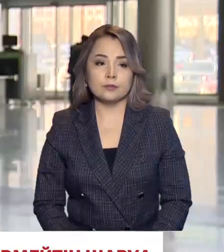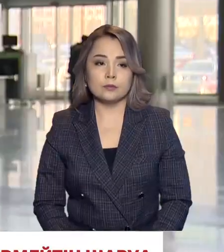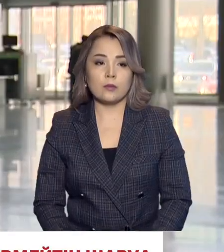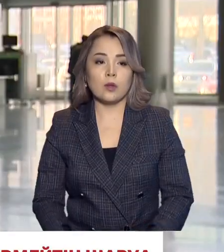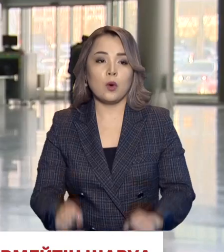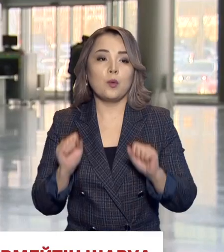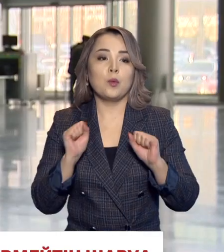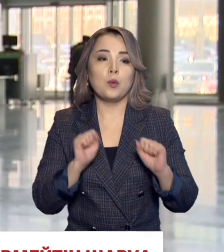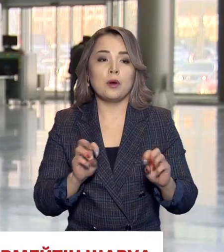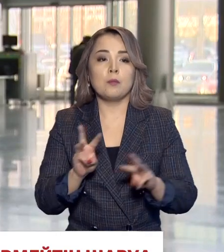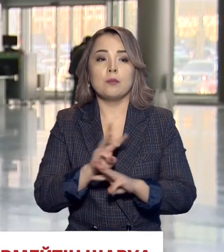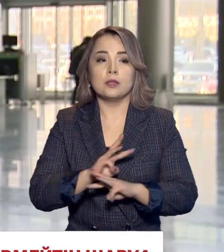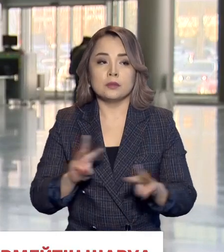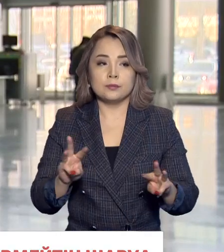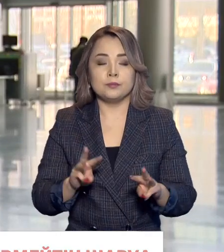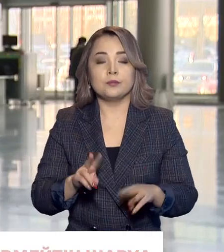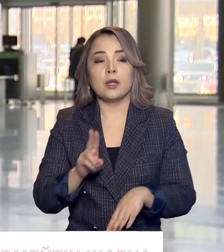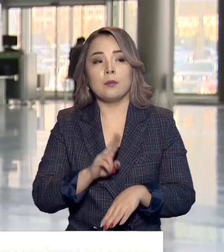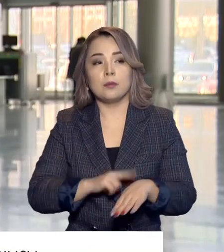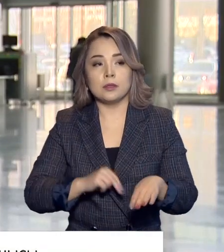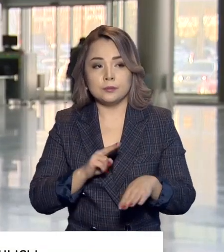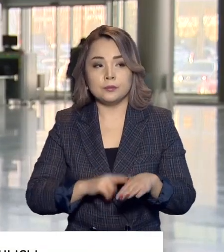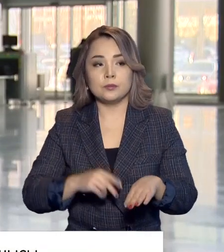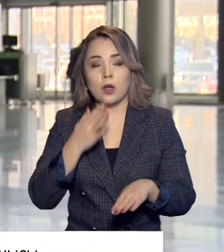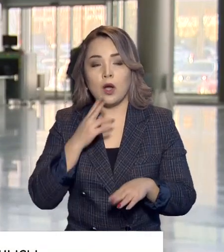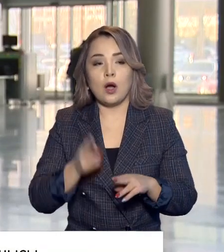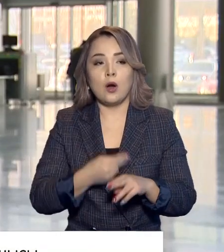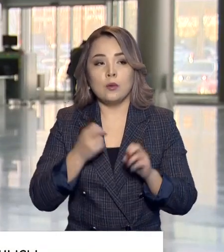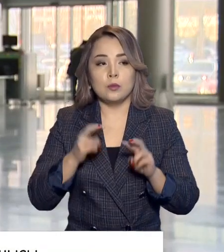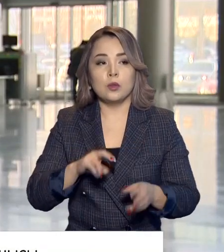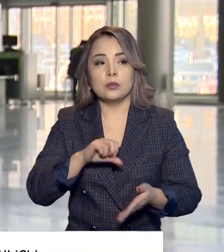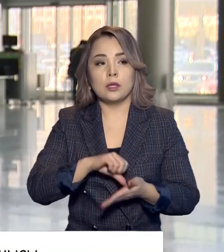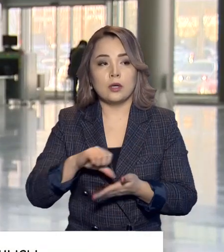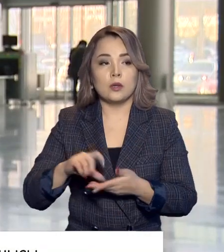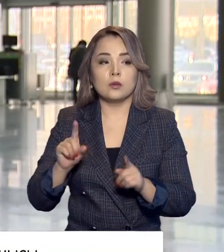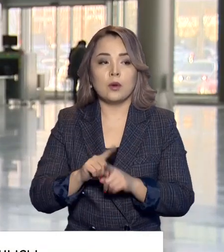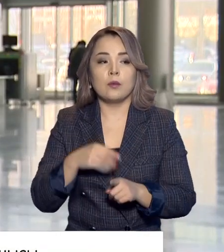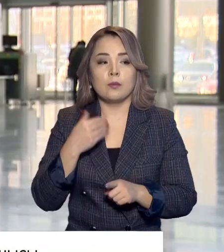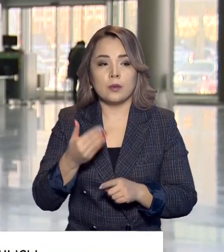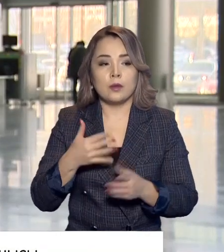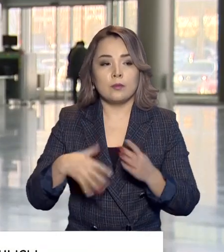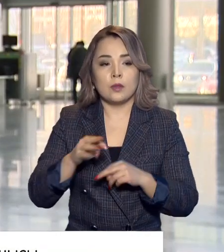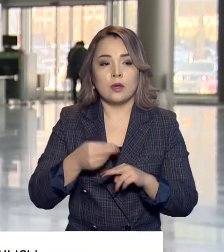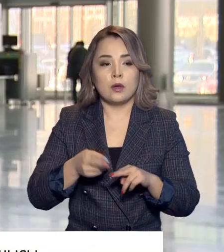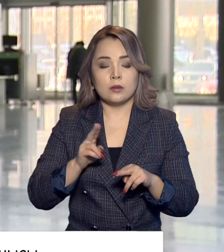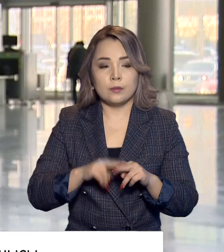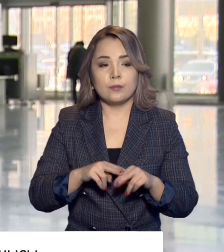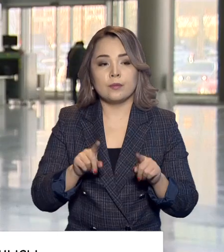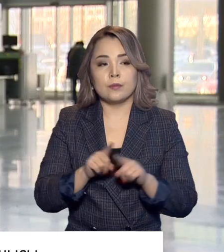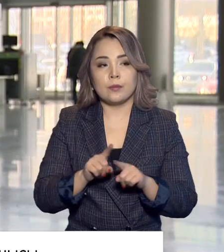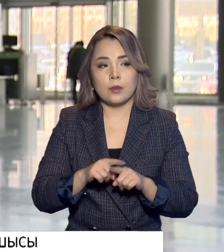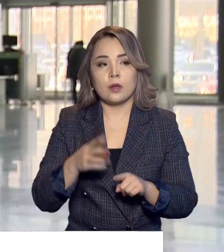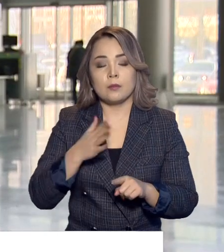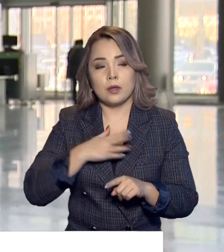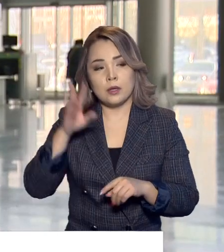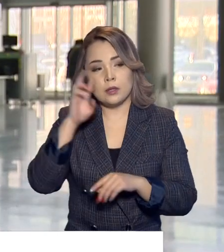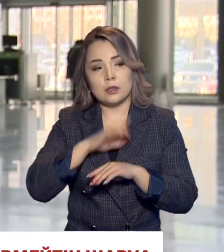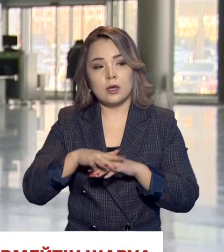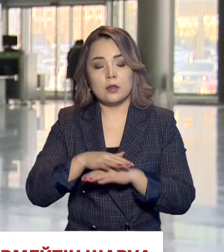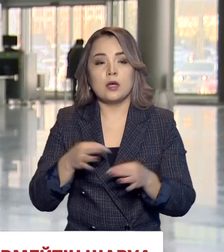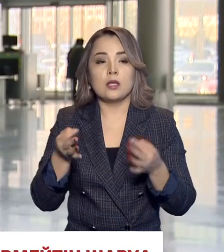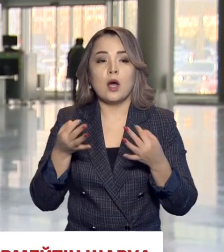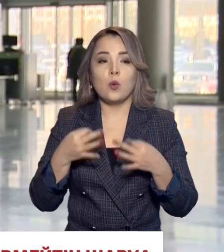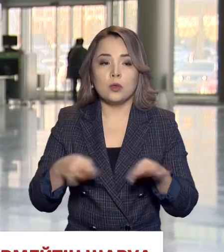Қорғаныс министрлігі болсын, полиция болсын, ұлттық қауіпсіздік комитетін болсын, олар барлығы біздің еліміздің